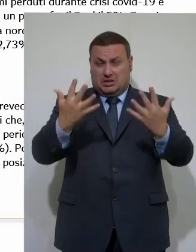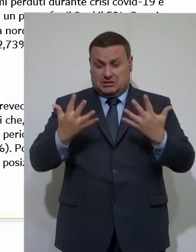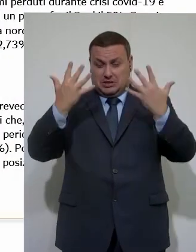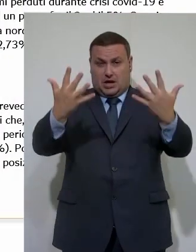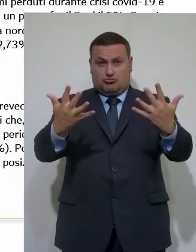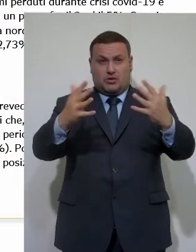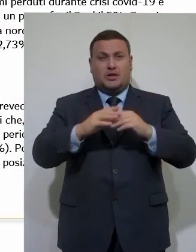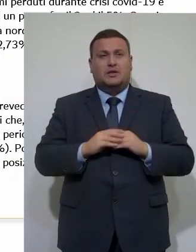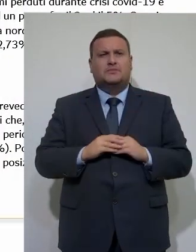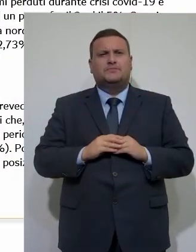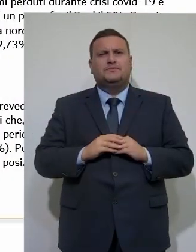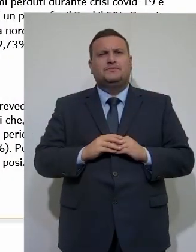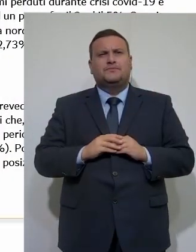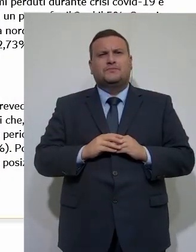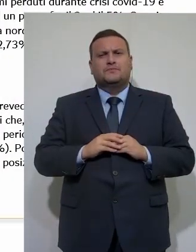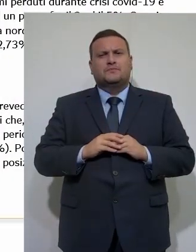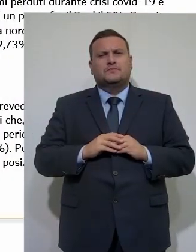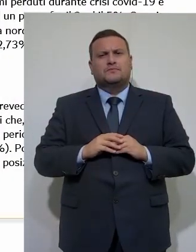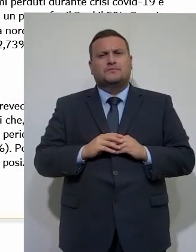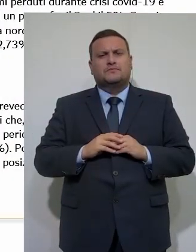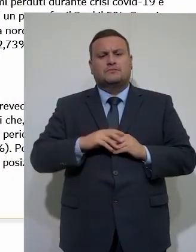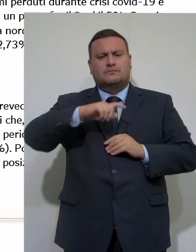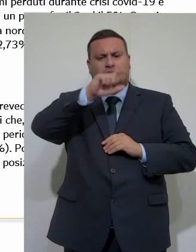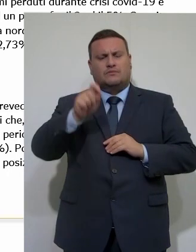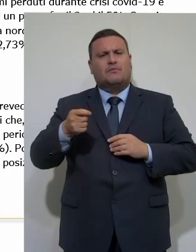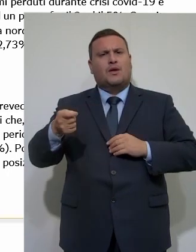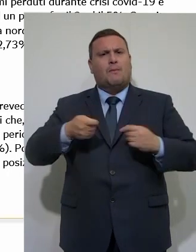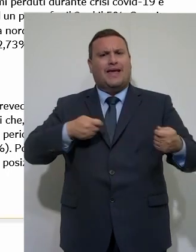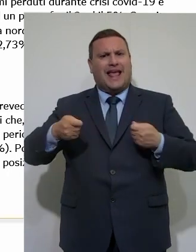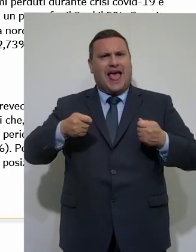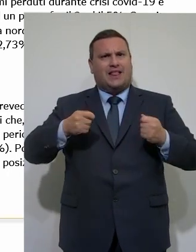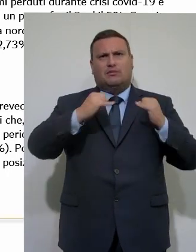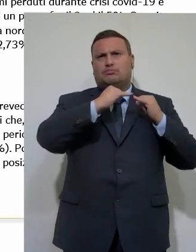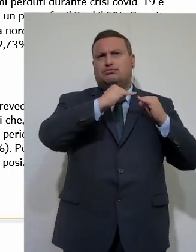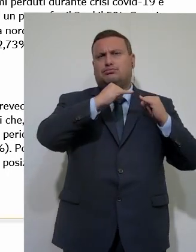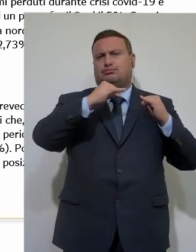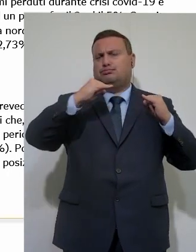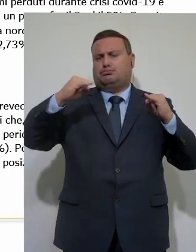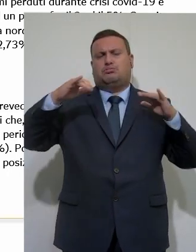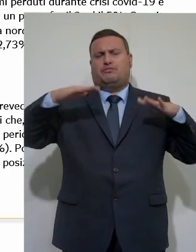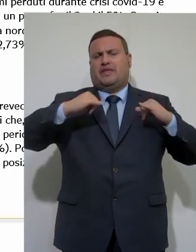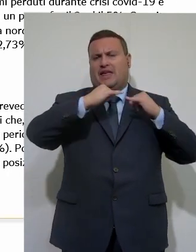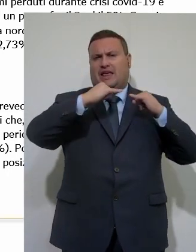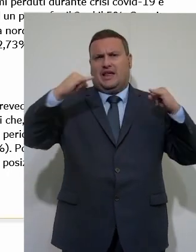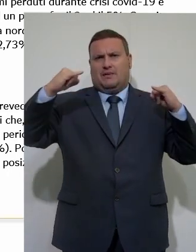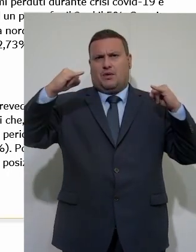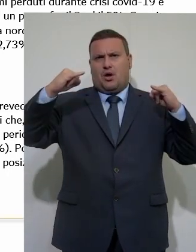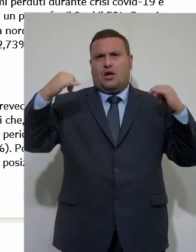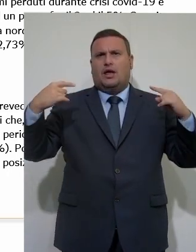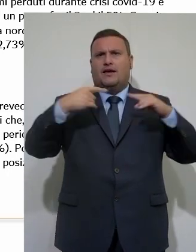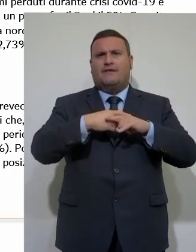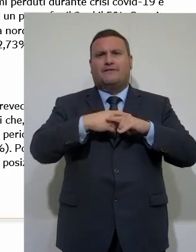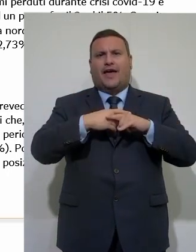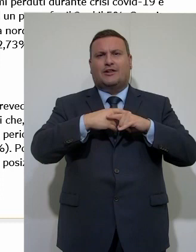mercato italiano stabile sui livelli di questi anni e mercato straniero ciclicamente in